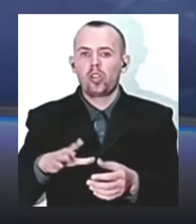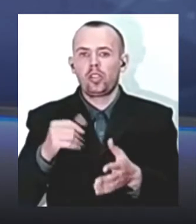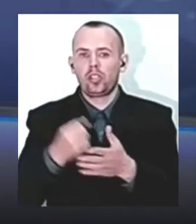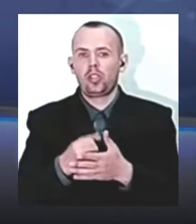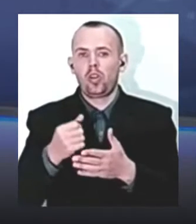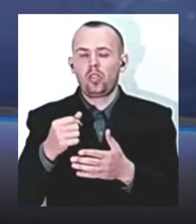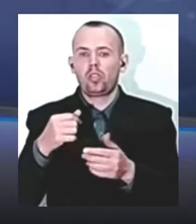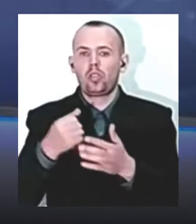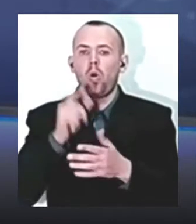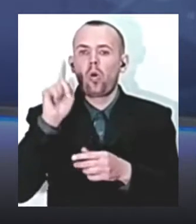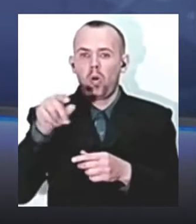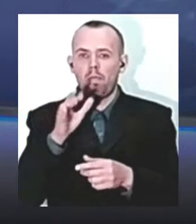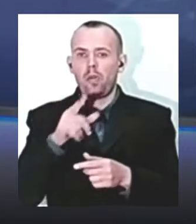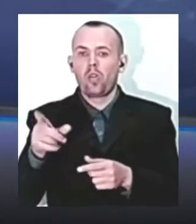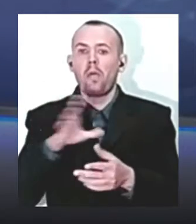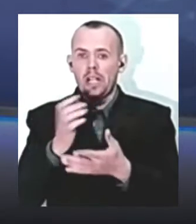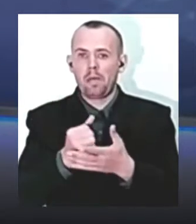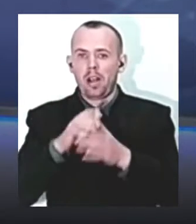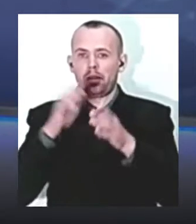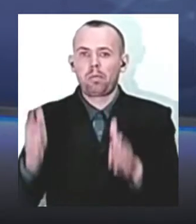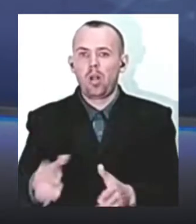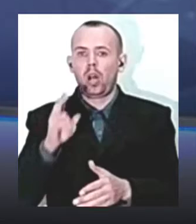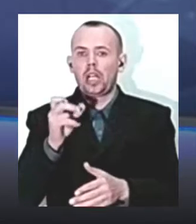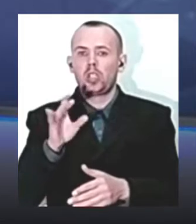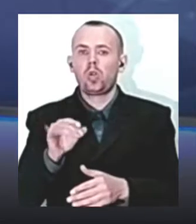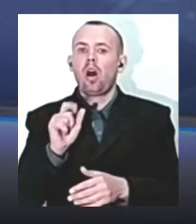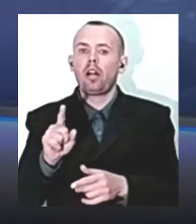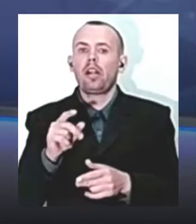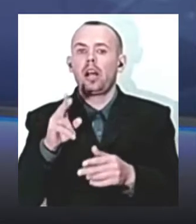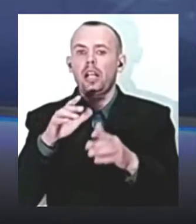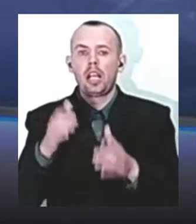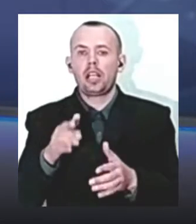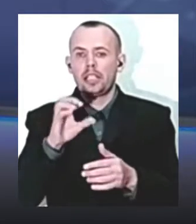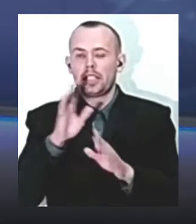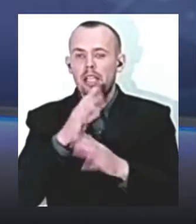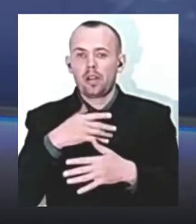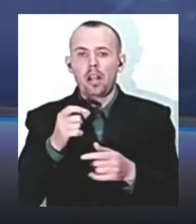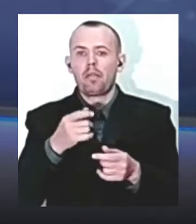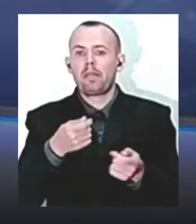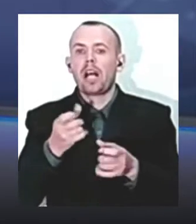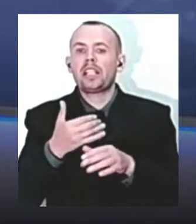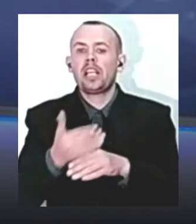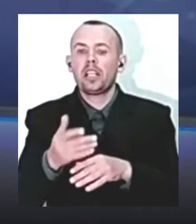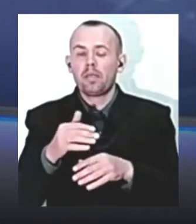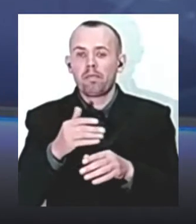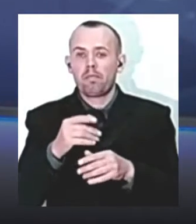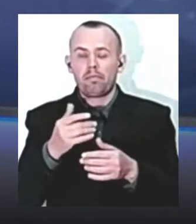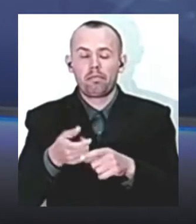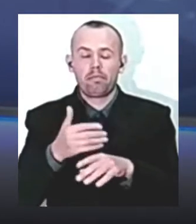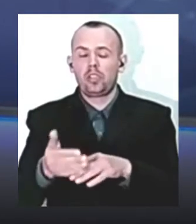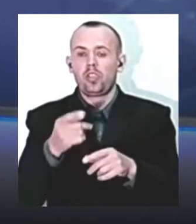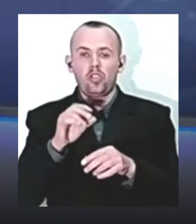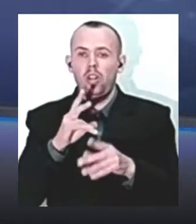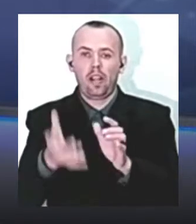були в запасі балони кисню, але кисень привезли настільки пізно, що не вистачило би по факту. Тому в